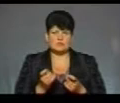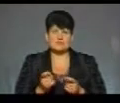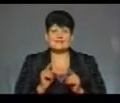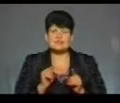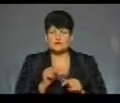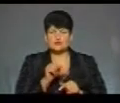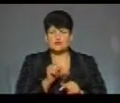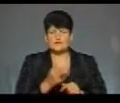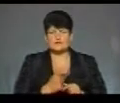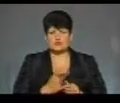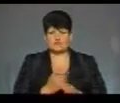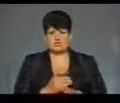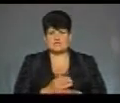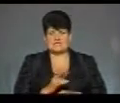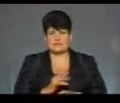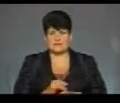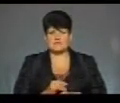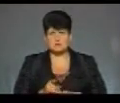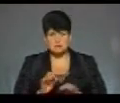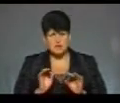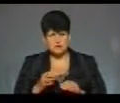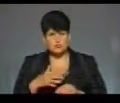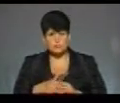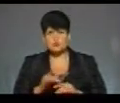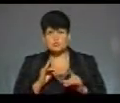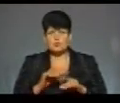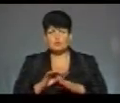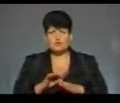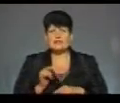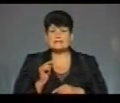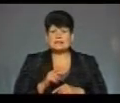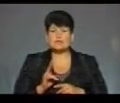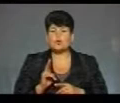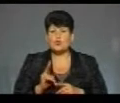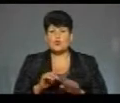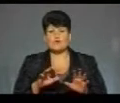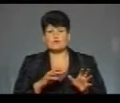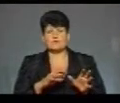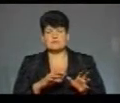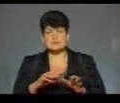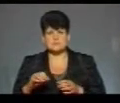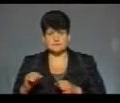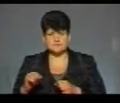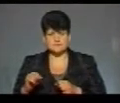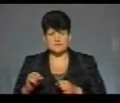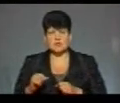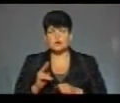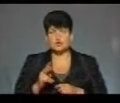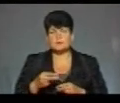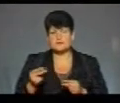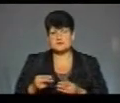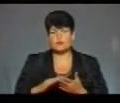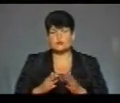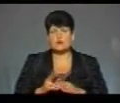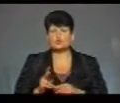цієї військової частини. Ось так, якщо ми правильно розуміємо, що збори відбуваються для тих, кого мобілізували, військовозобов'язаних, і ті, хто підписав контракт,